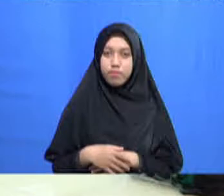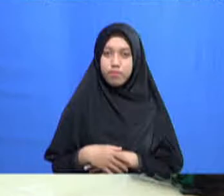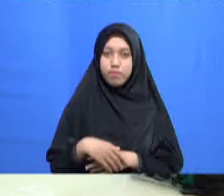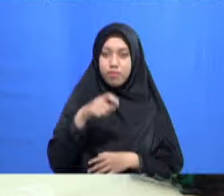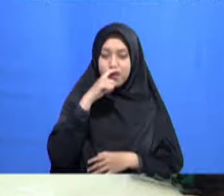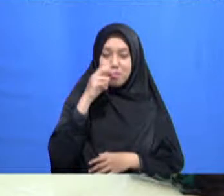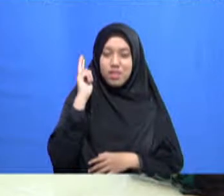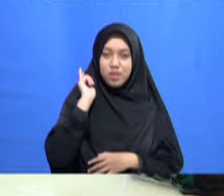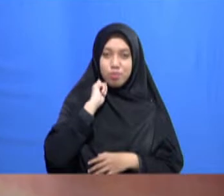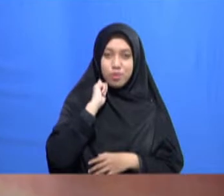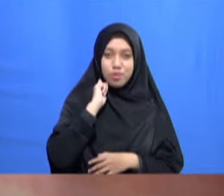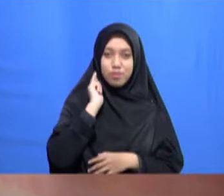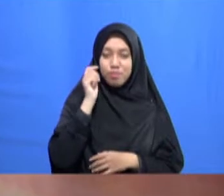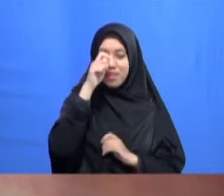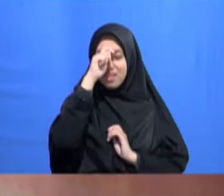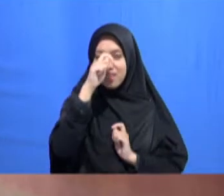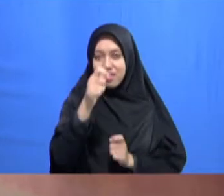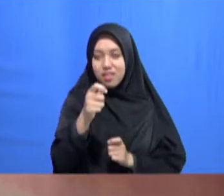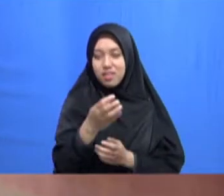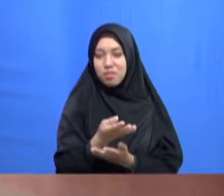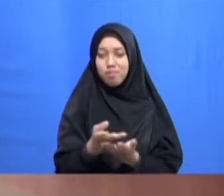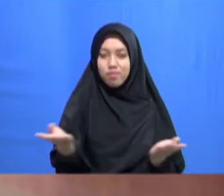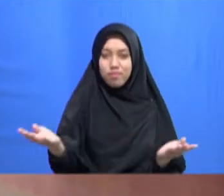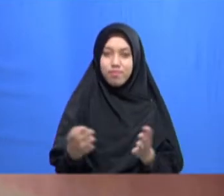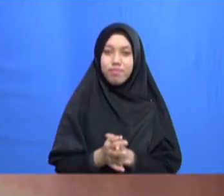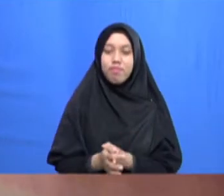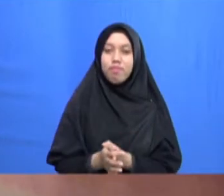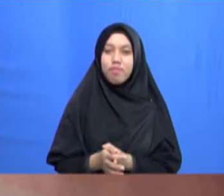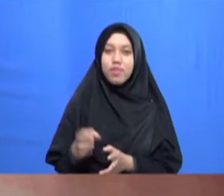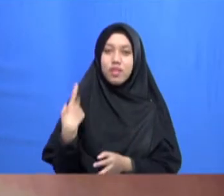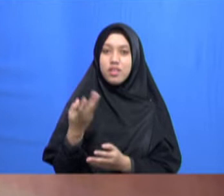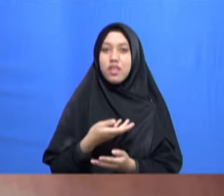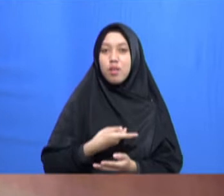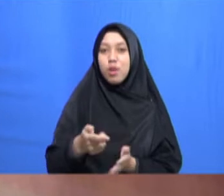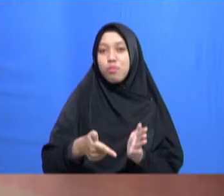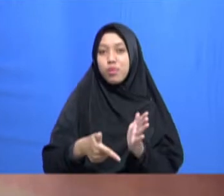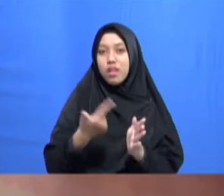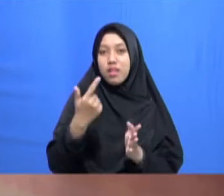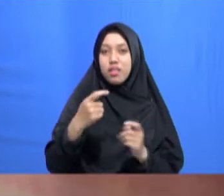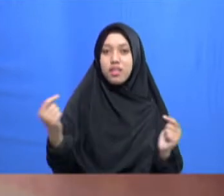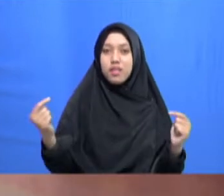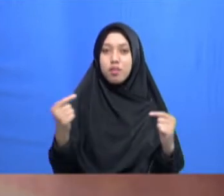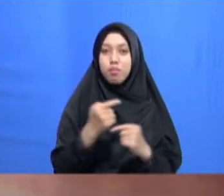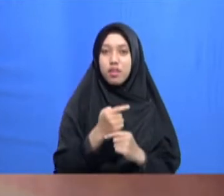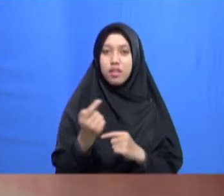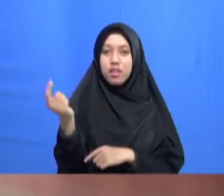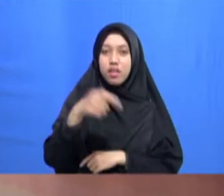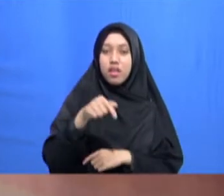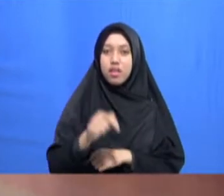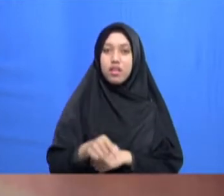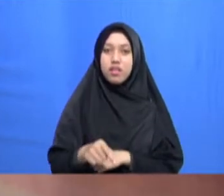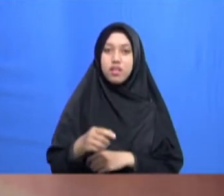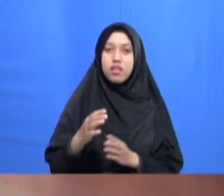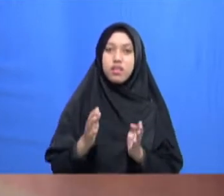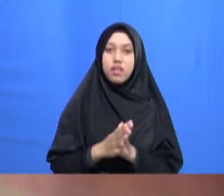Bapak Ibu hadirin sekalian, kita akan mulai debat hari ini dengan